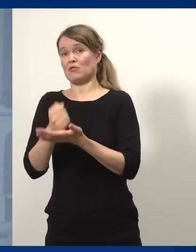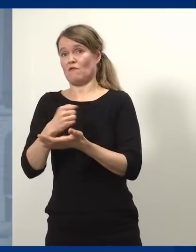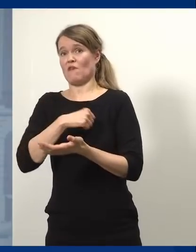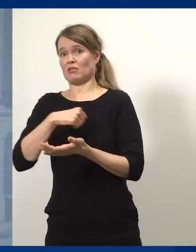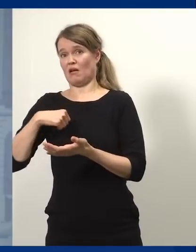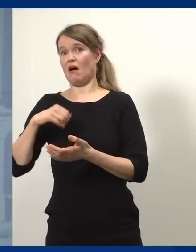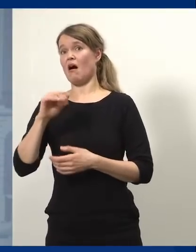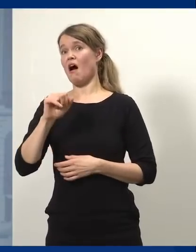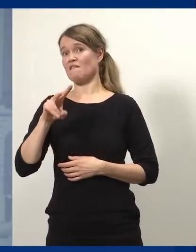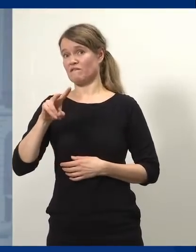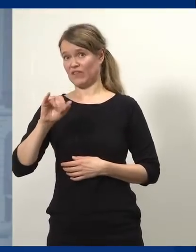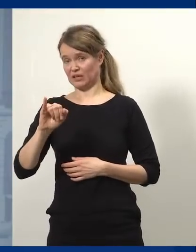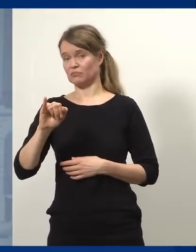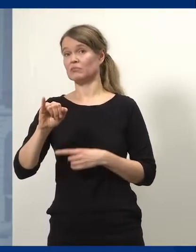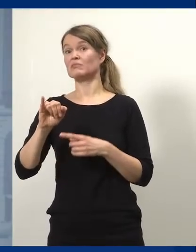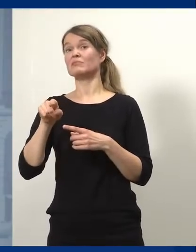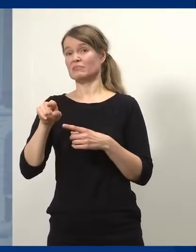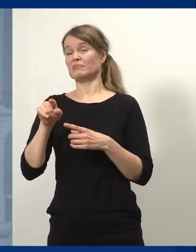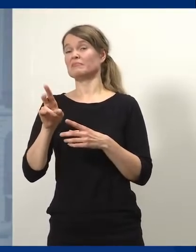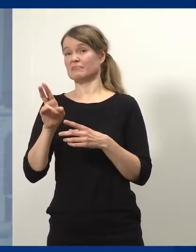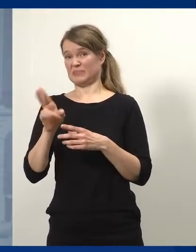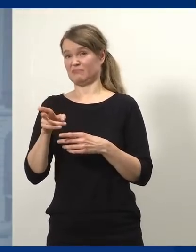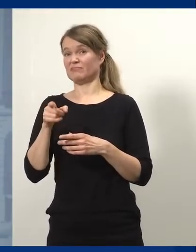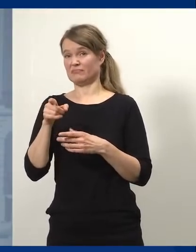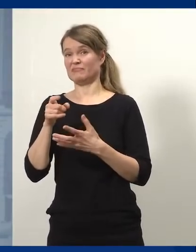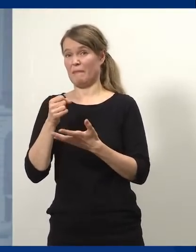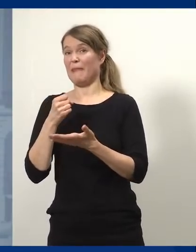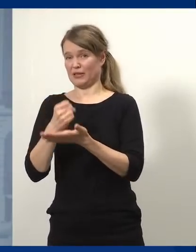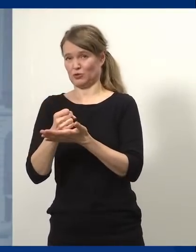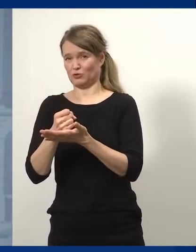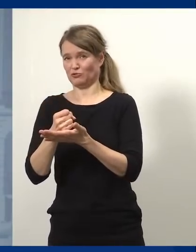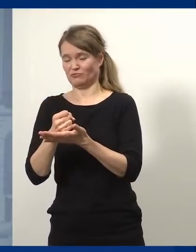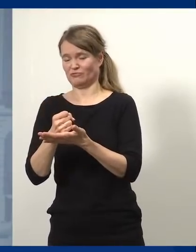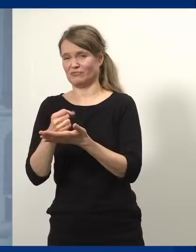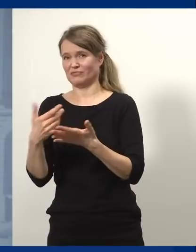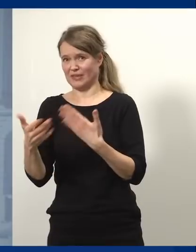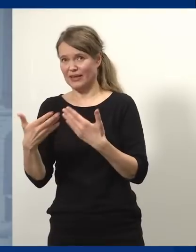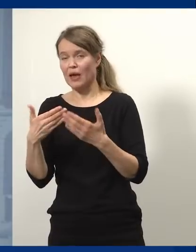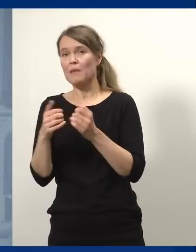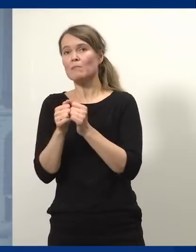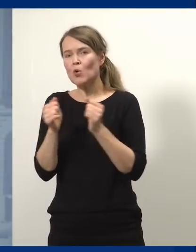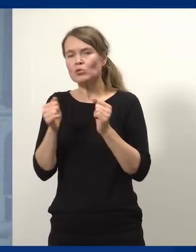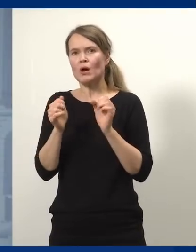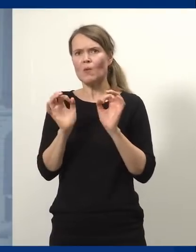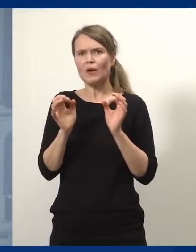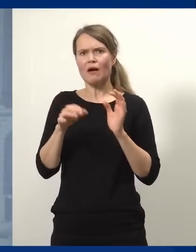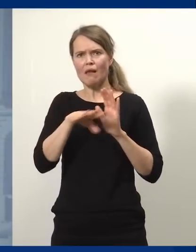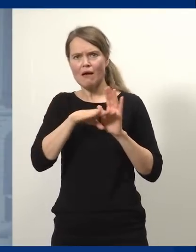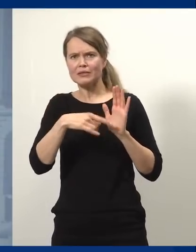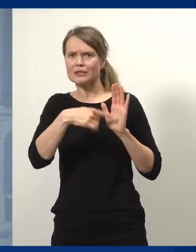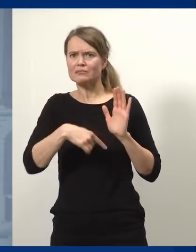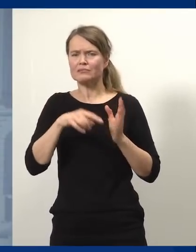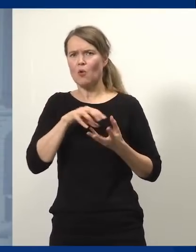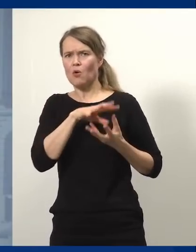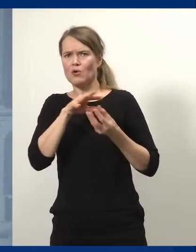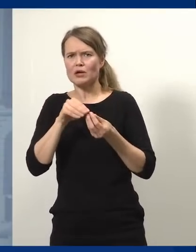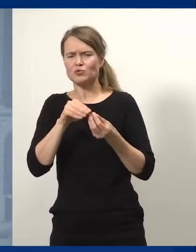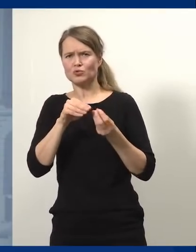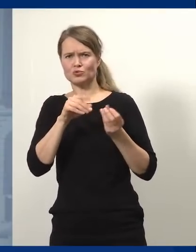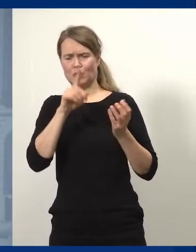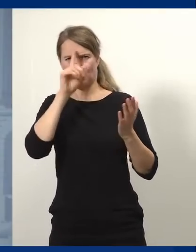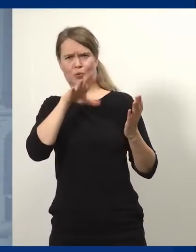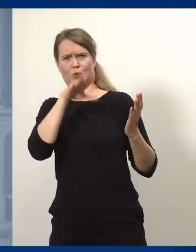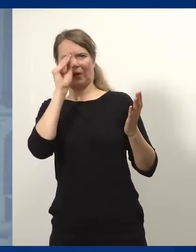että aluehallintovirasto on päätöksentekijä, mutta tätä lain kokonaisuutta ja tulkintaa käydään paraikaa näiden